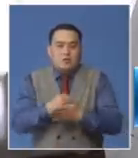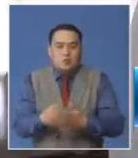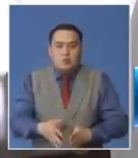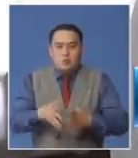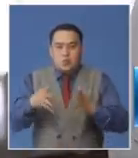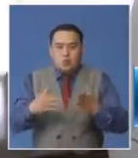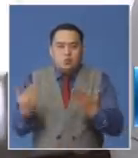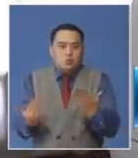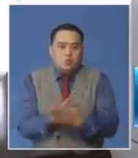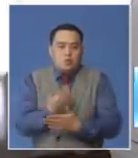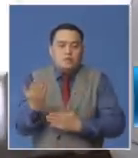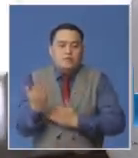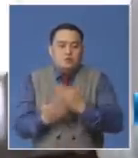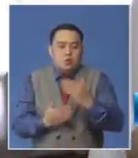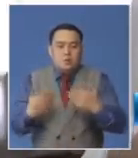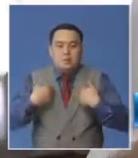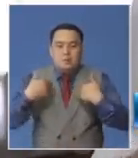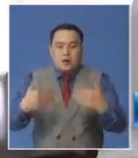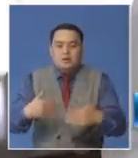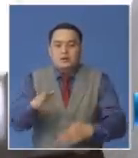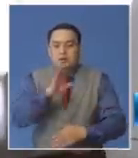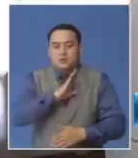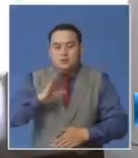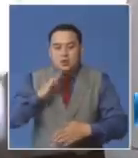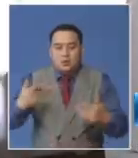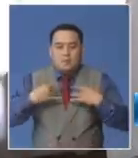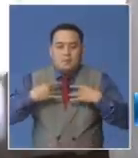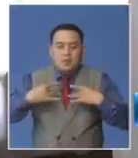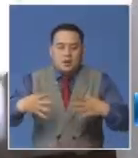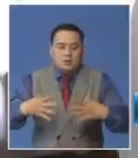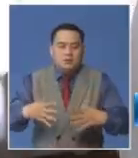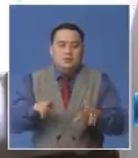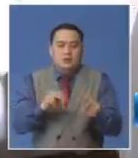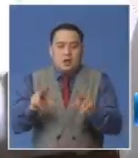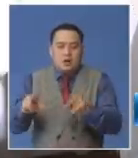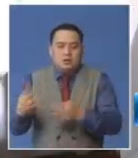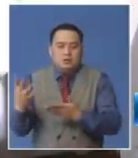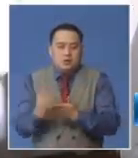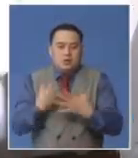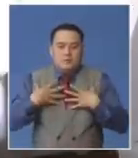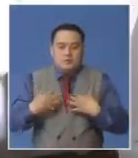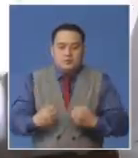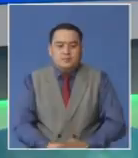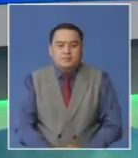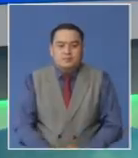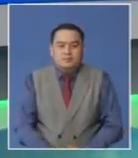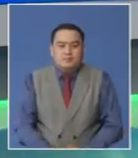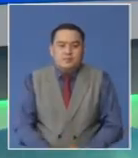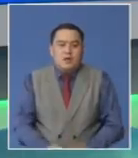больше новых высот хочу поздравить всех милых дам с праздником пожелать здоровья счастья и успехов тебе